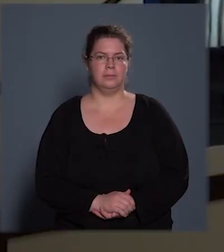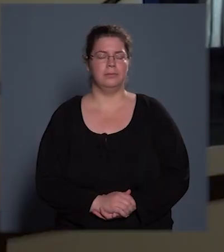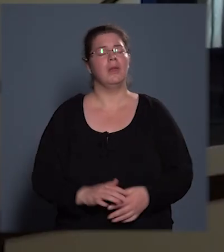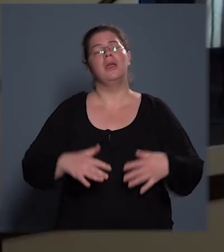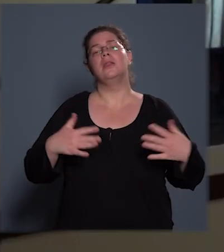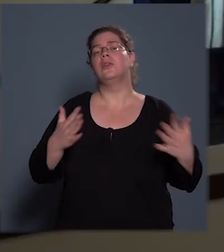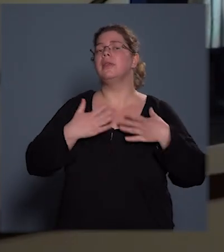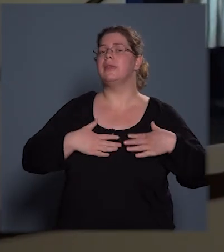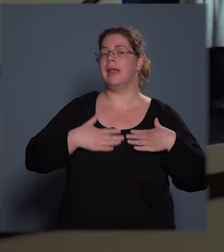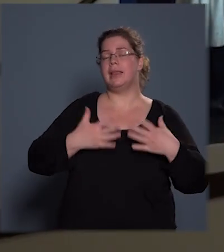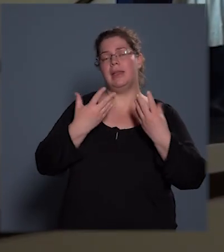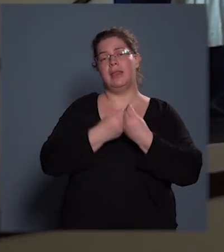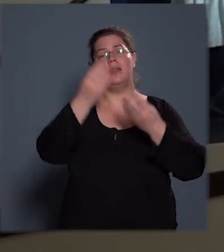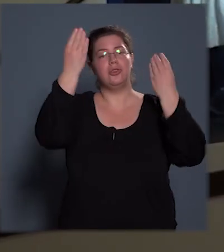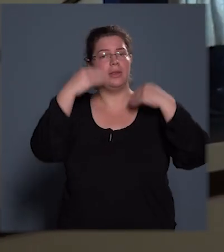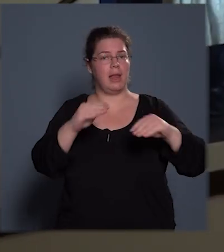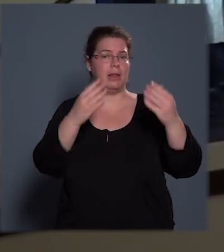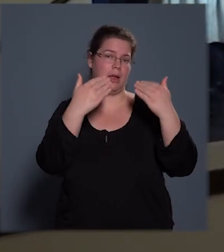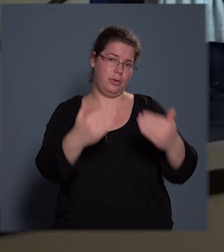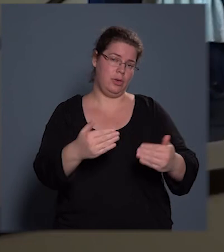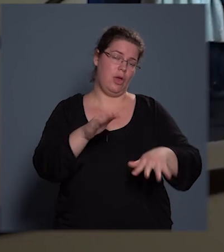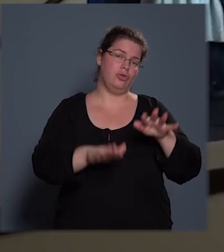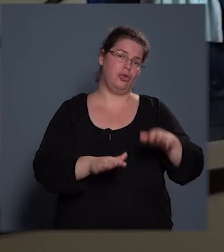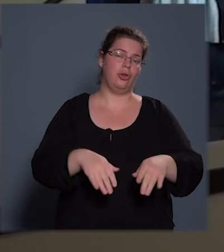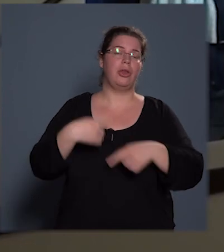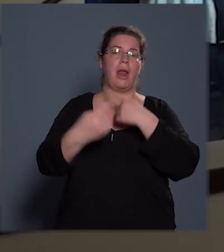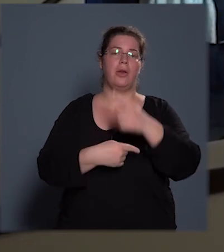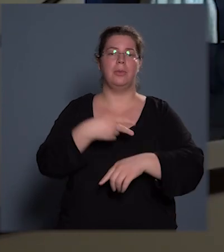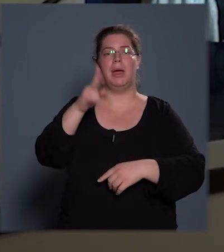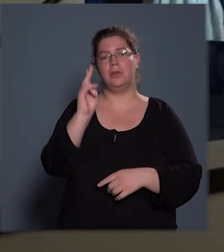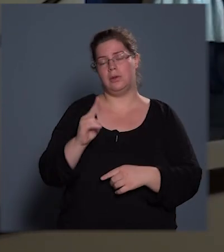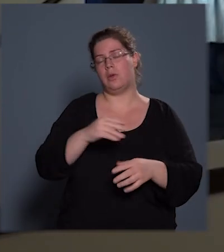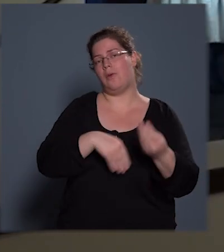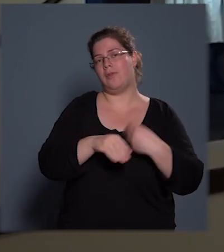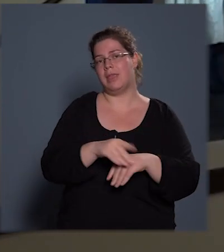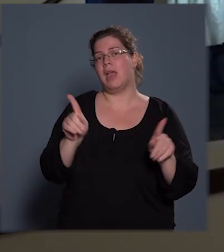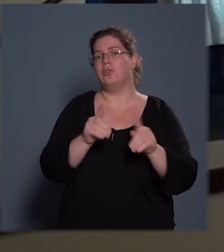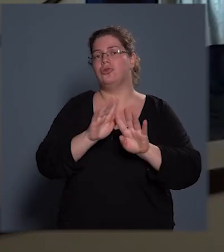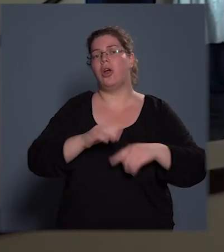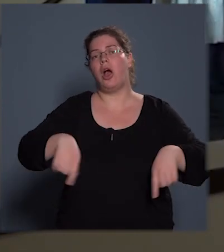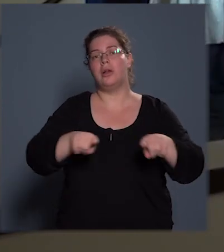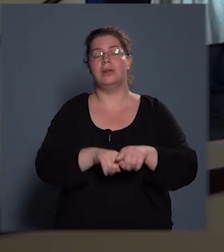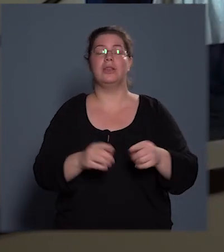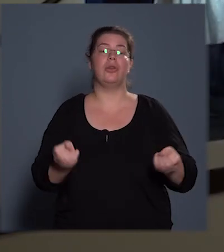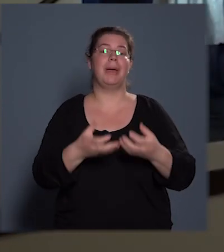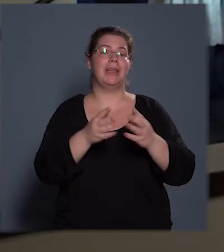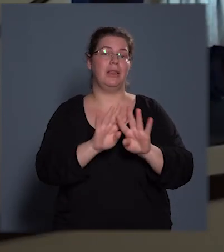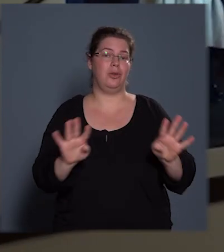Nagyon nagy szeretettel és tisztelettel köszöntjük a soroksári hagyományőrző vegyes dalkört, és a megjelent kórusokat